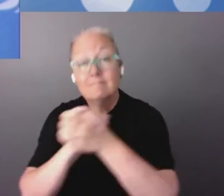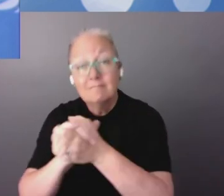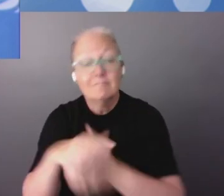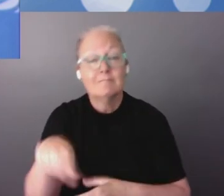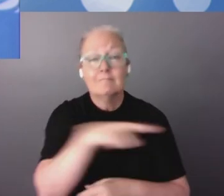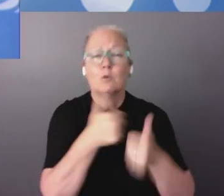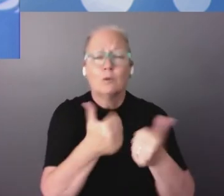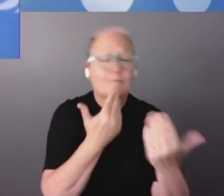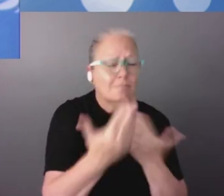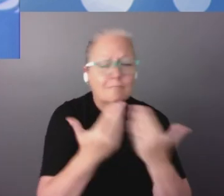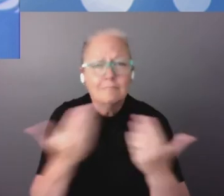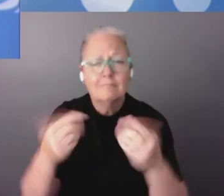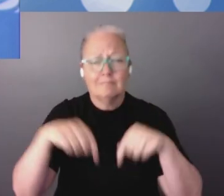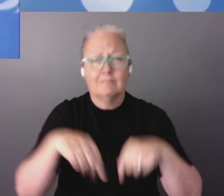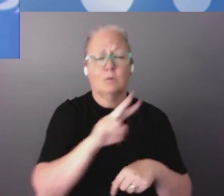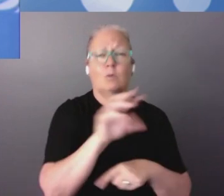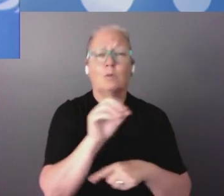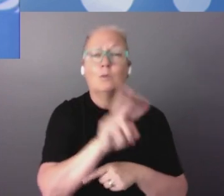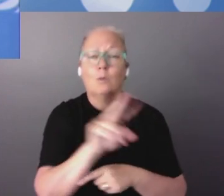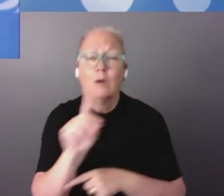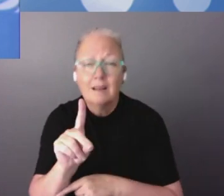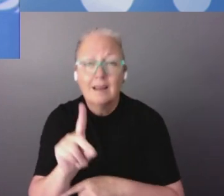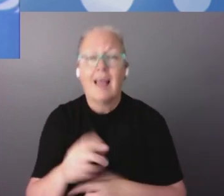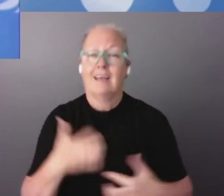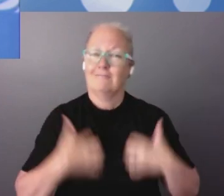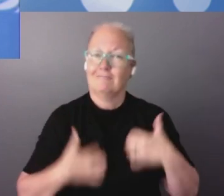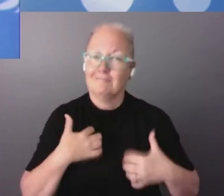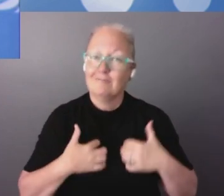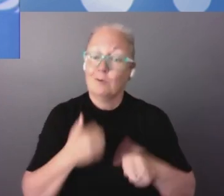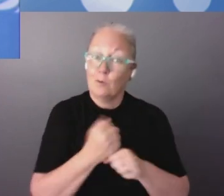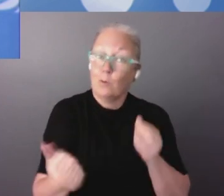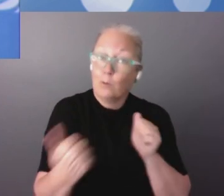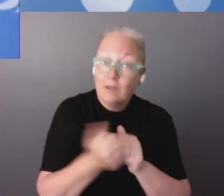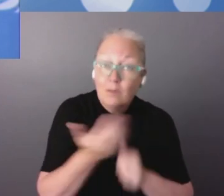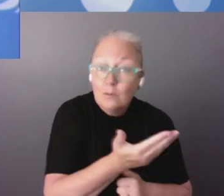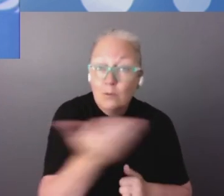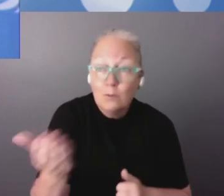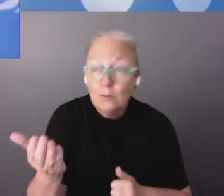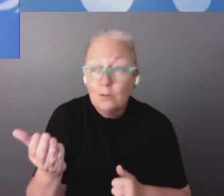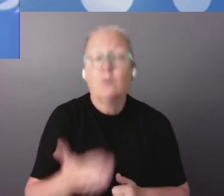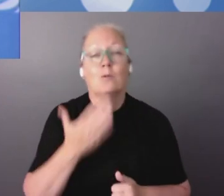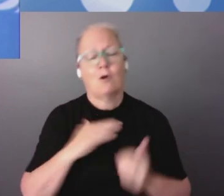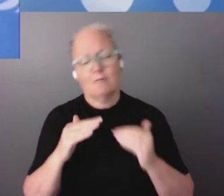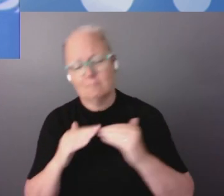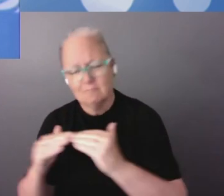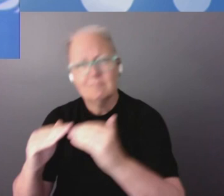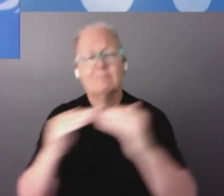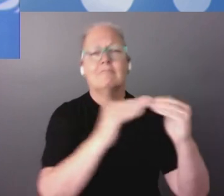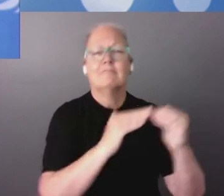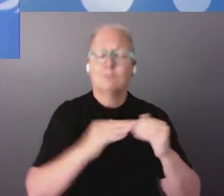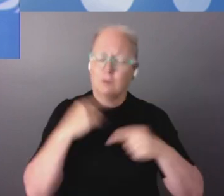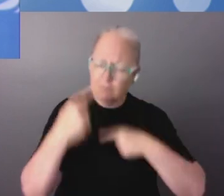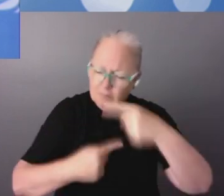к приближающемуся форуму, который будет проводиться нашим союзом.